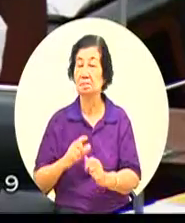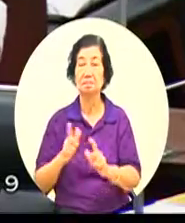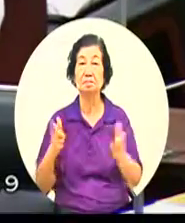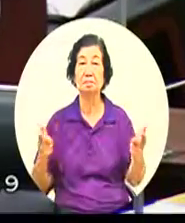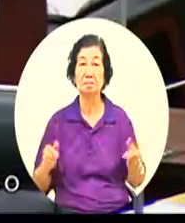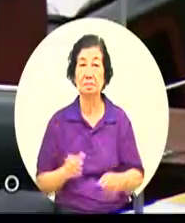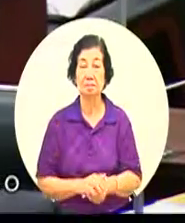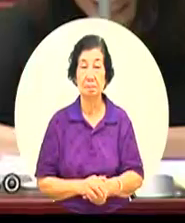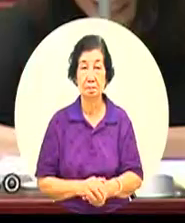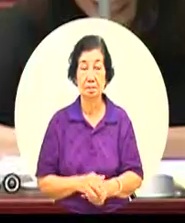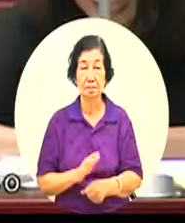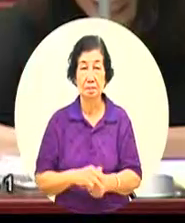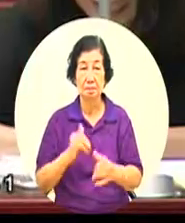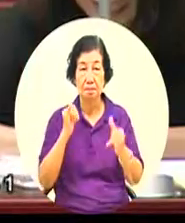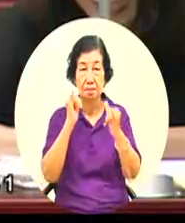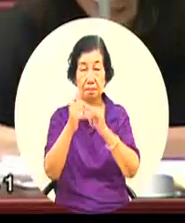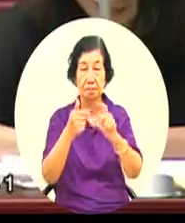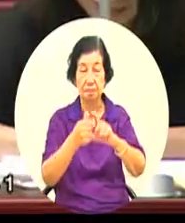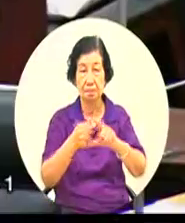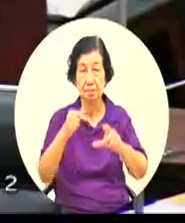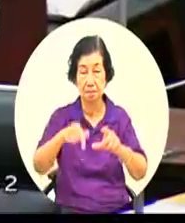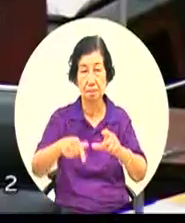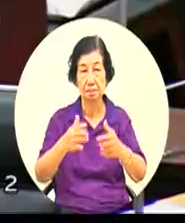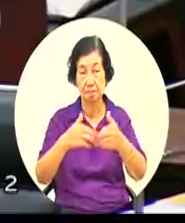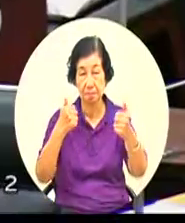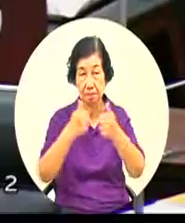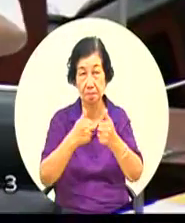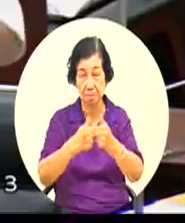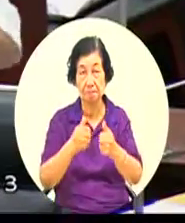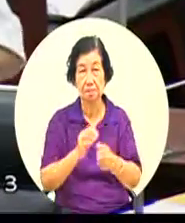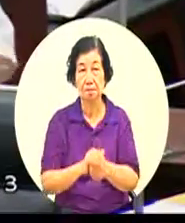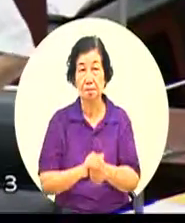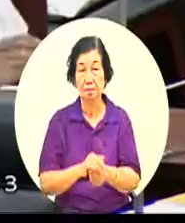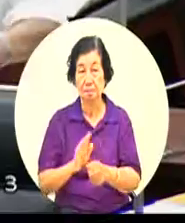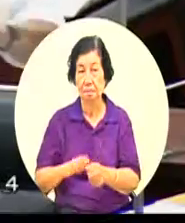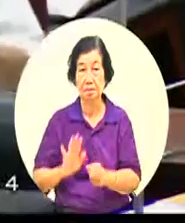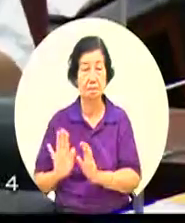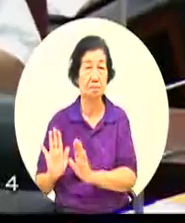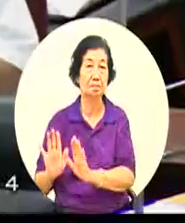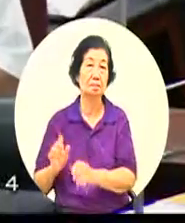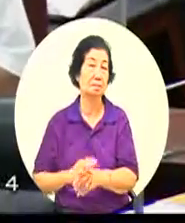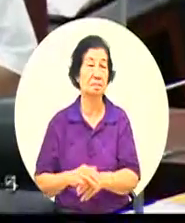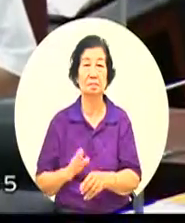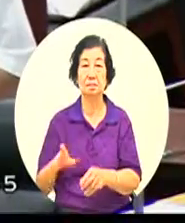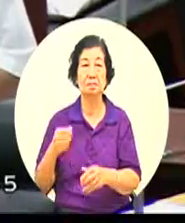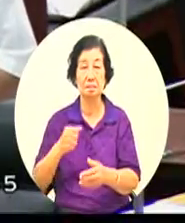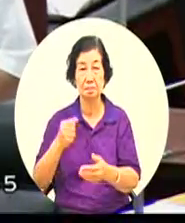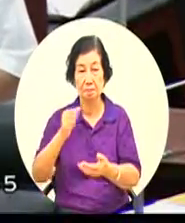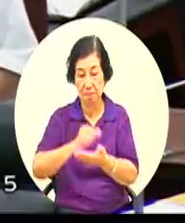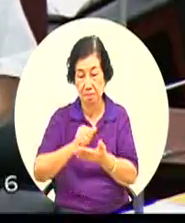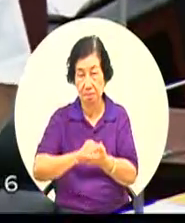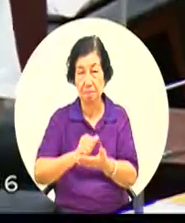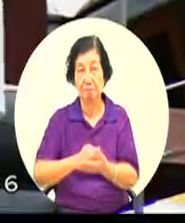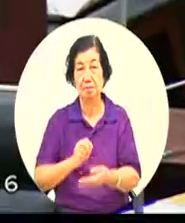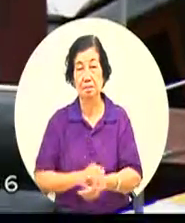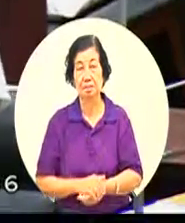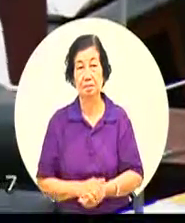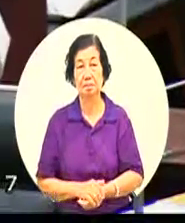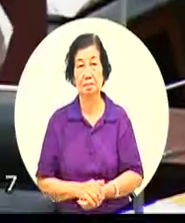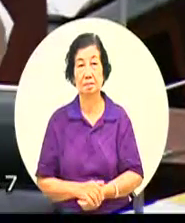都是社区协会 主办。你敢问？伊是一观音一句话，讲我不是，我是来记录而已。